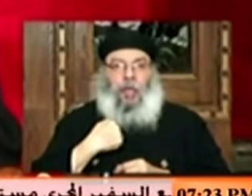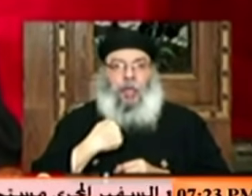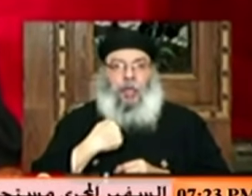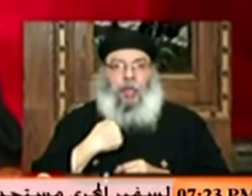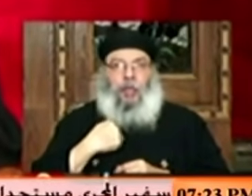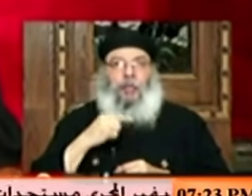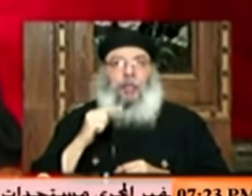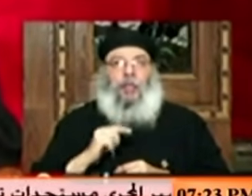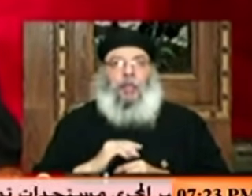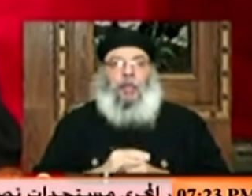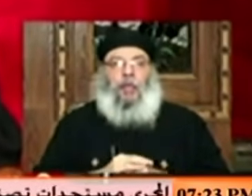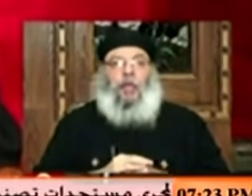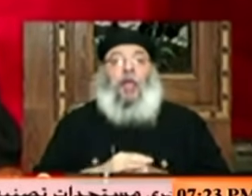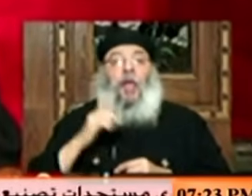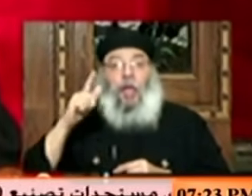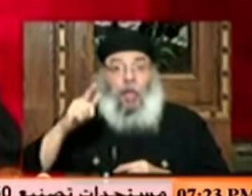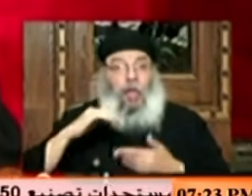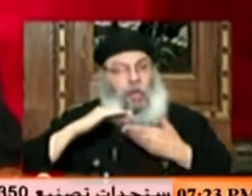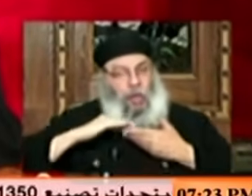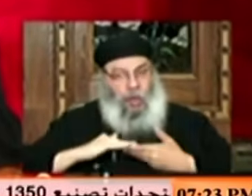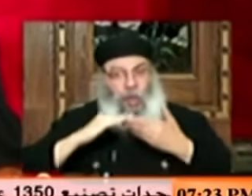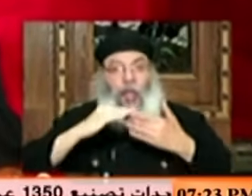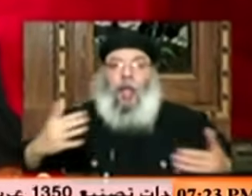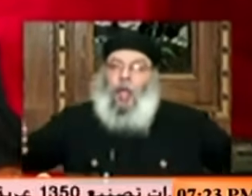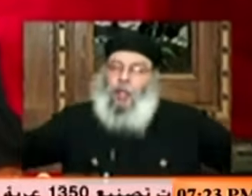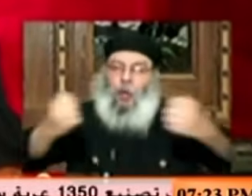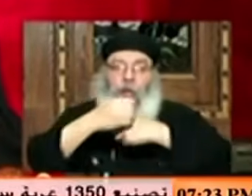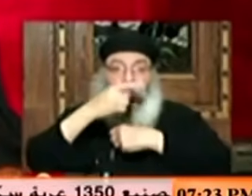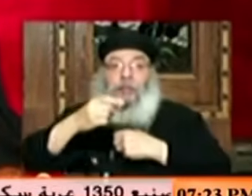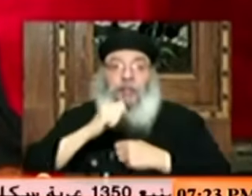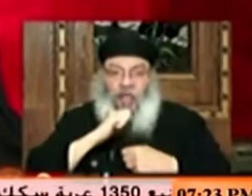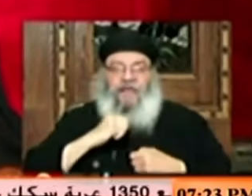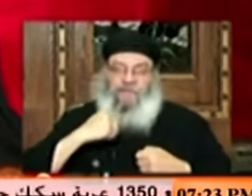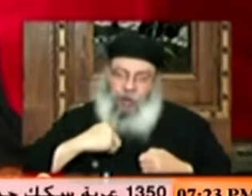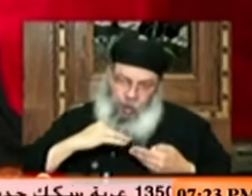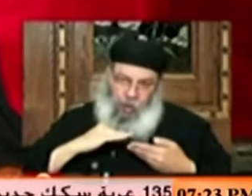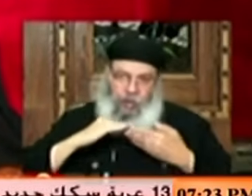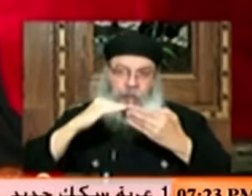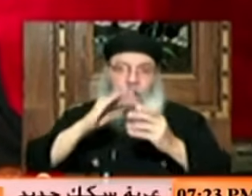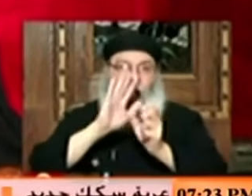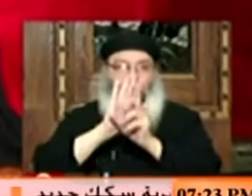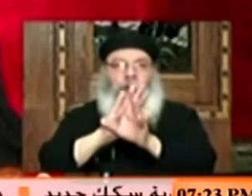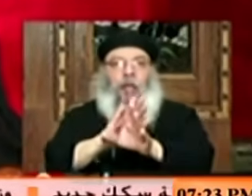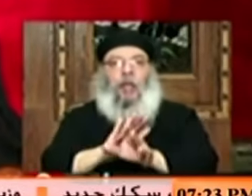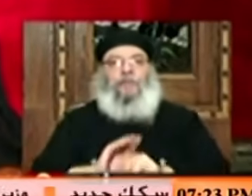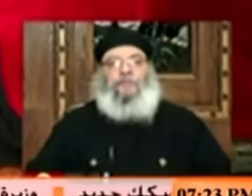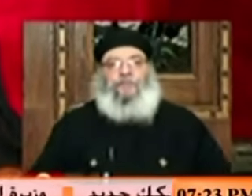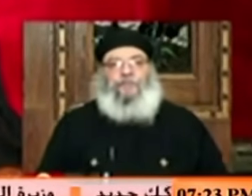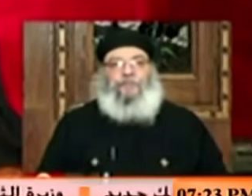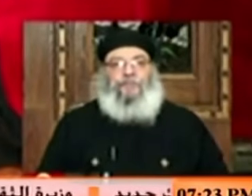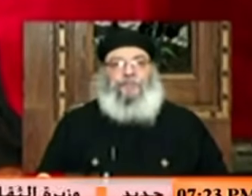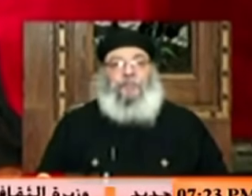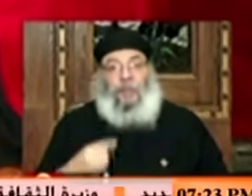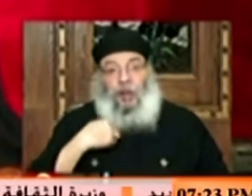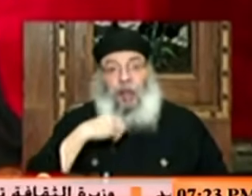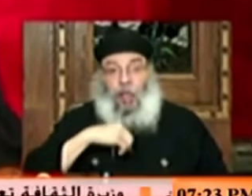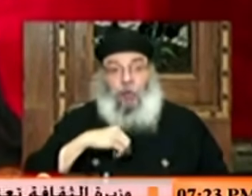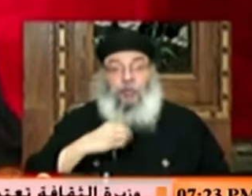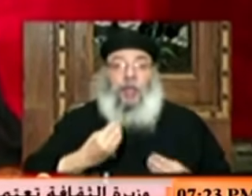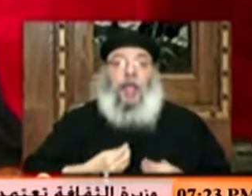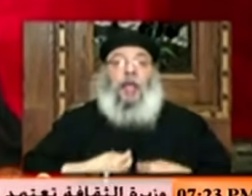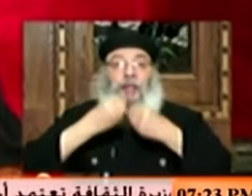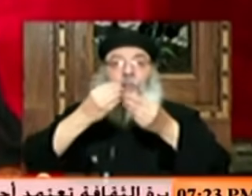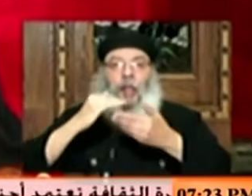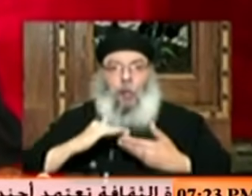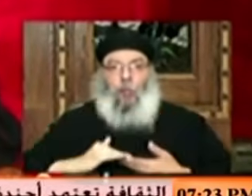ارعاك واحتويك بكل ضعفاته يعني انا عايز اقدم